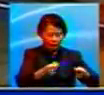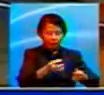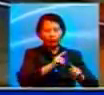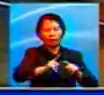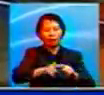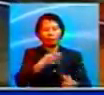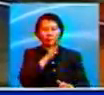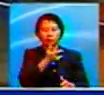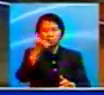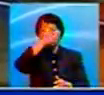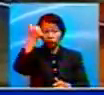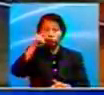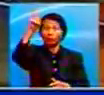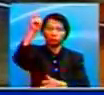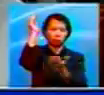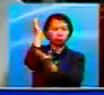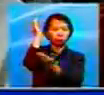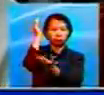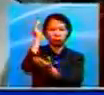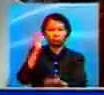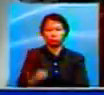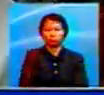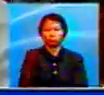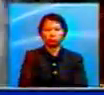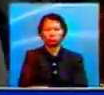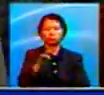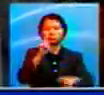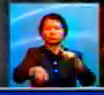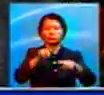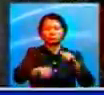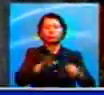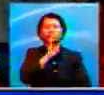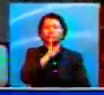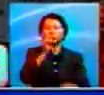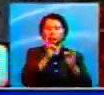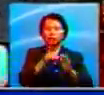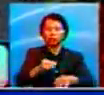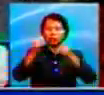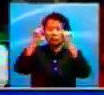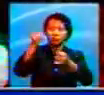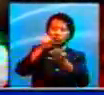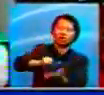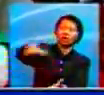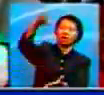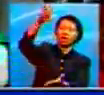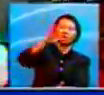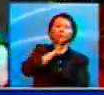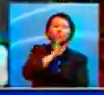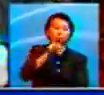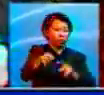sebagainya disebabkan oleh pembalakan. Tak patutlah kita datang kerajaan negeri kalau nak wika orang individu kaya pun jadi ramah